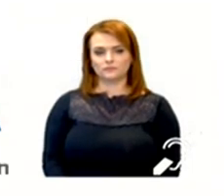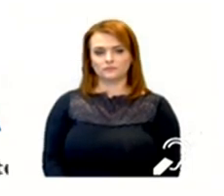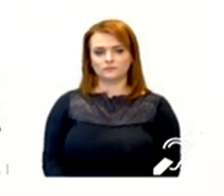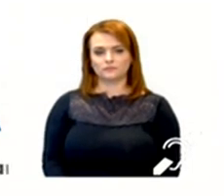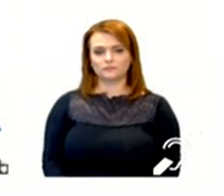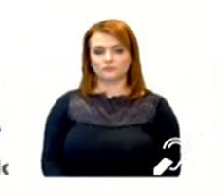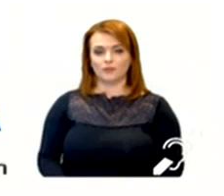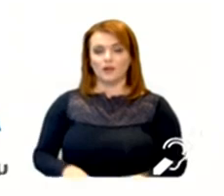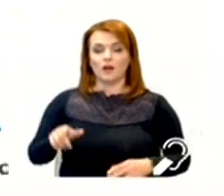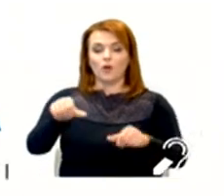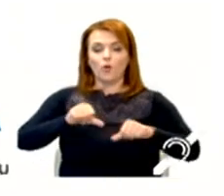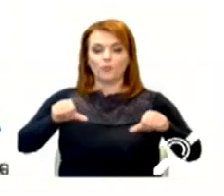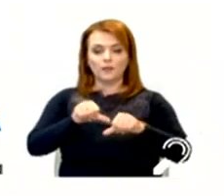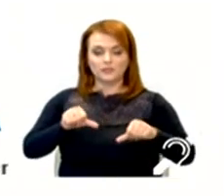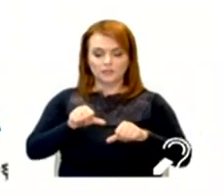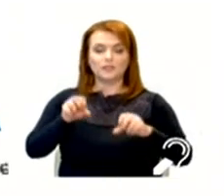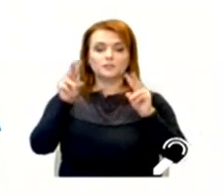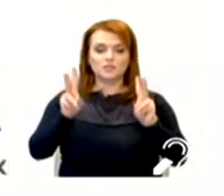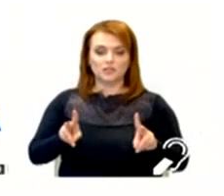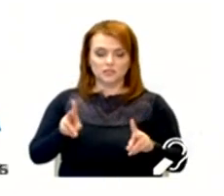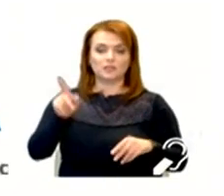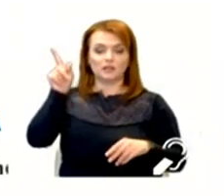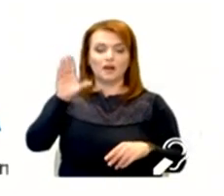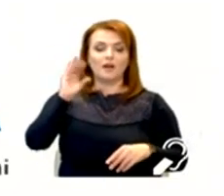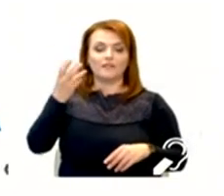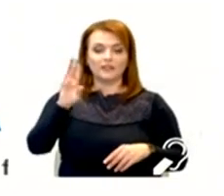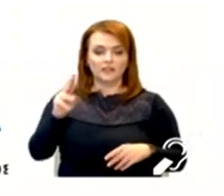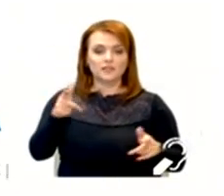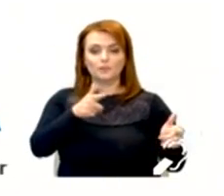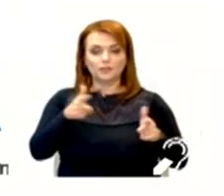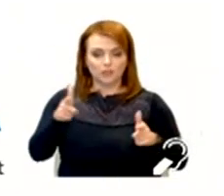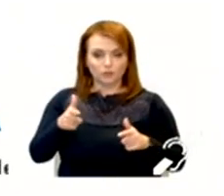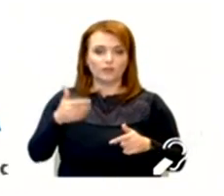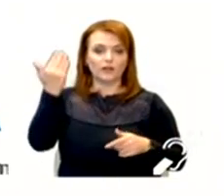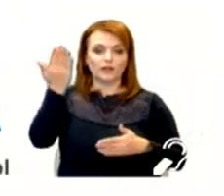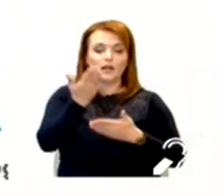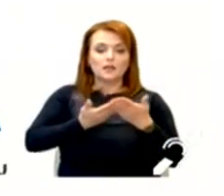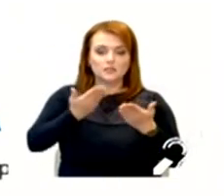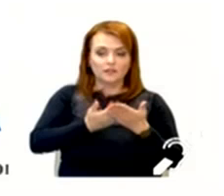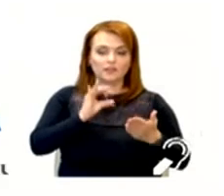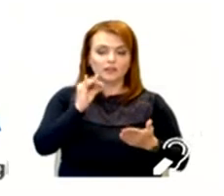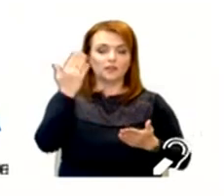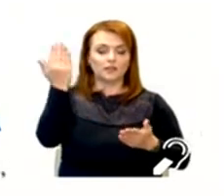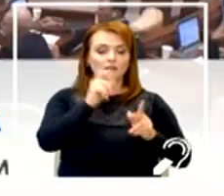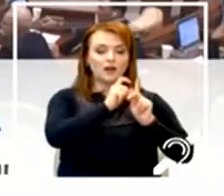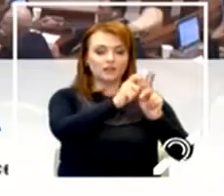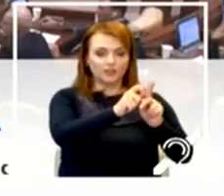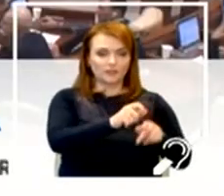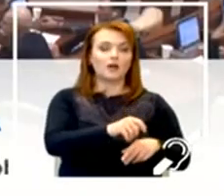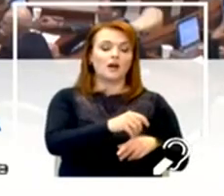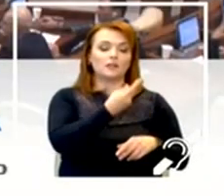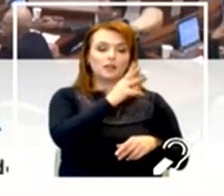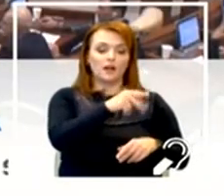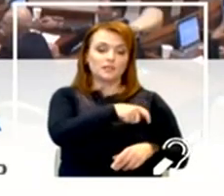se arată în recomandarea comisiei de la Veneția la modificările din Codul electoral făcute în luna iulie de Parlamentul de la Chișinău Atunci s au